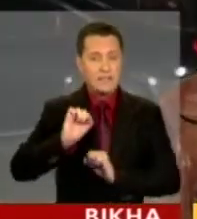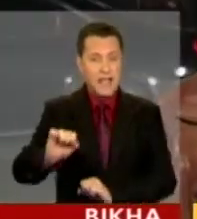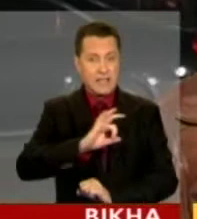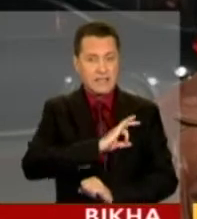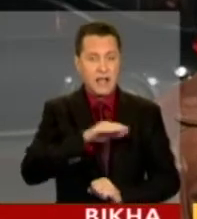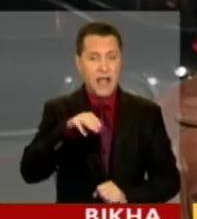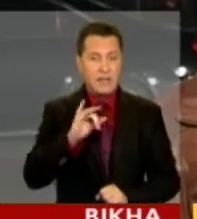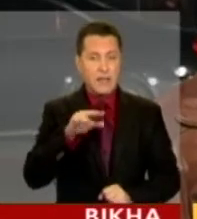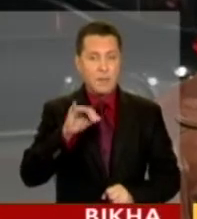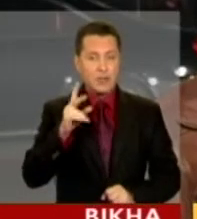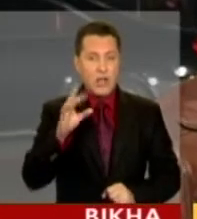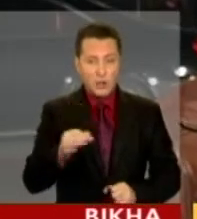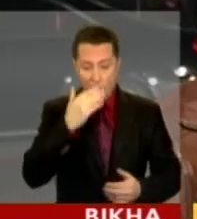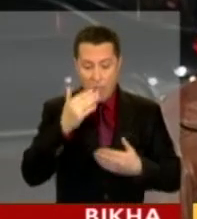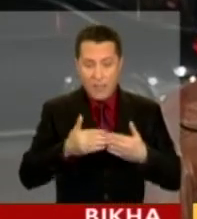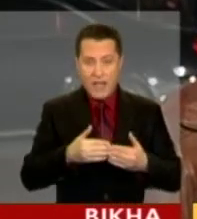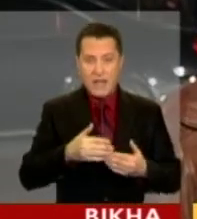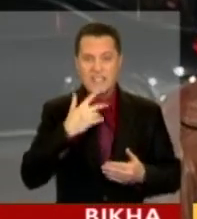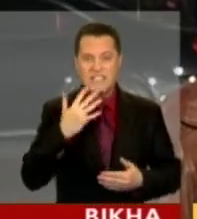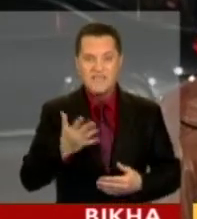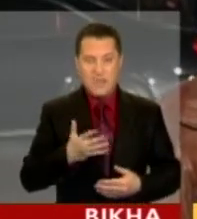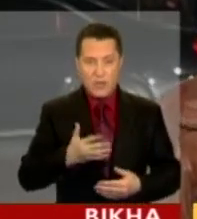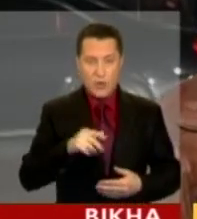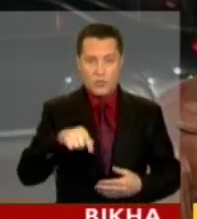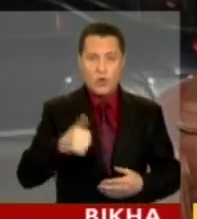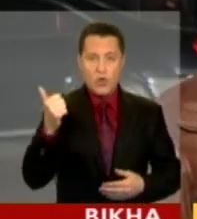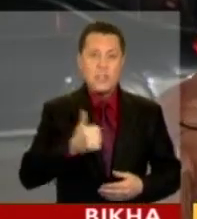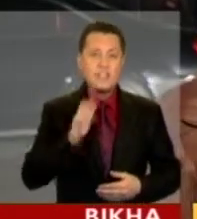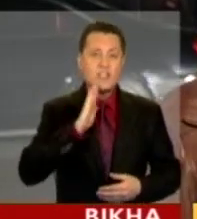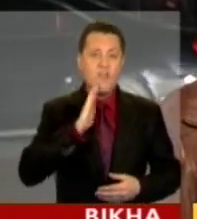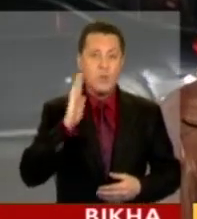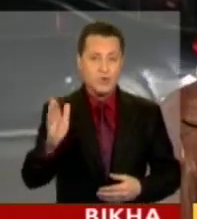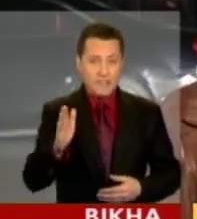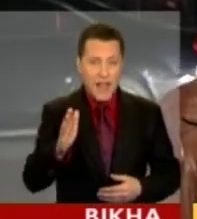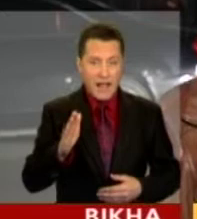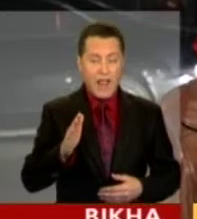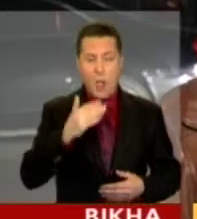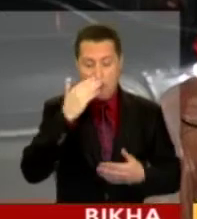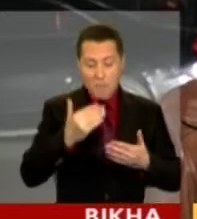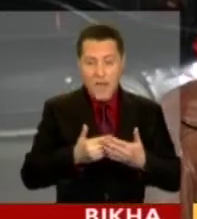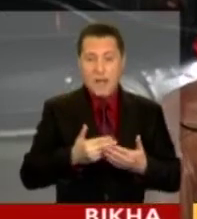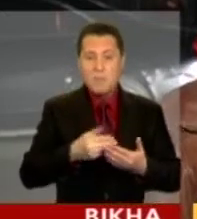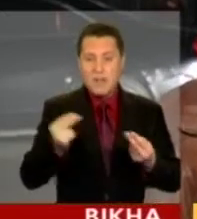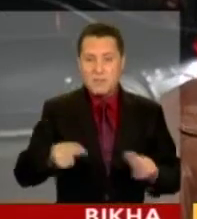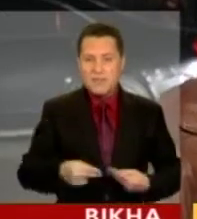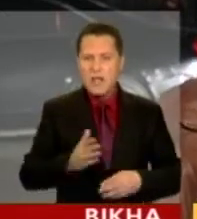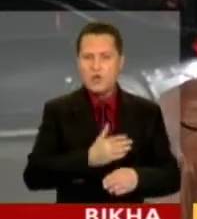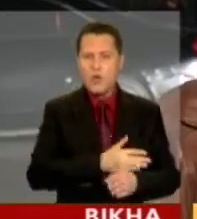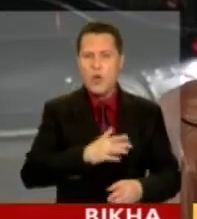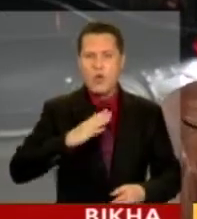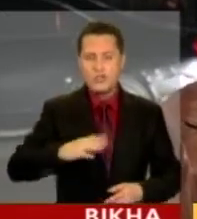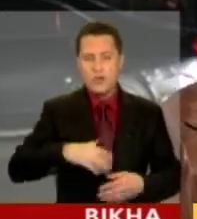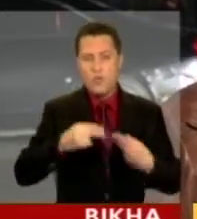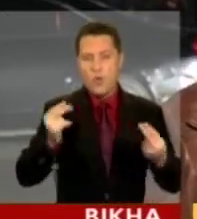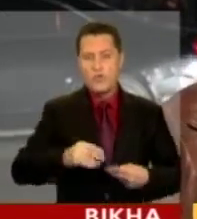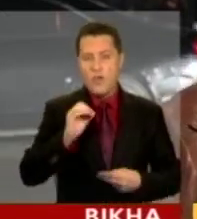перед звітом Кокса Квасневського цього тижня у Брюсселі, а тим більше перед підписанням такої довгоочікуваної угоди